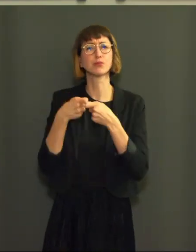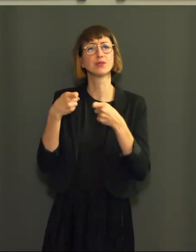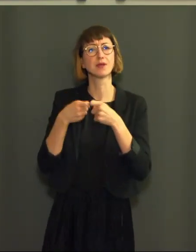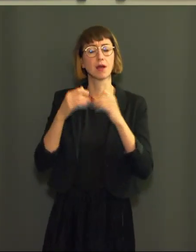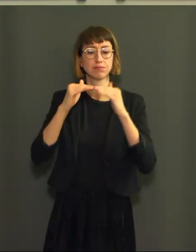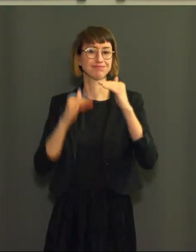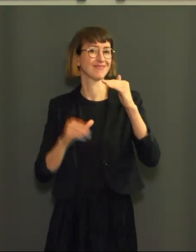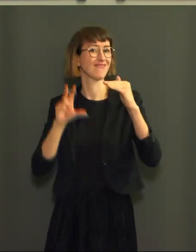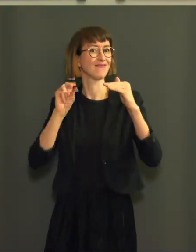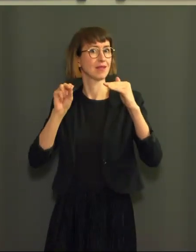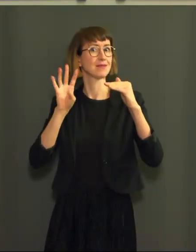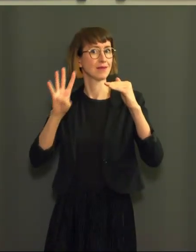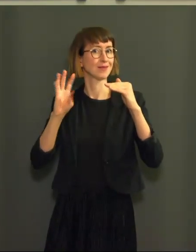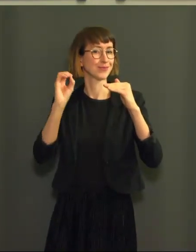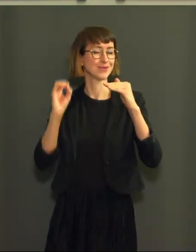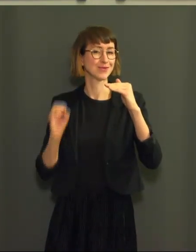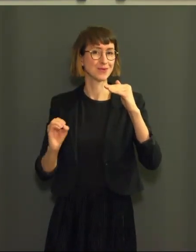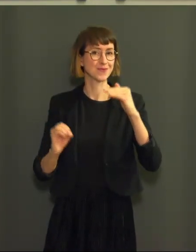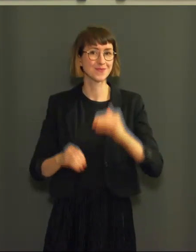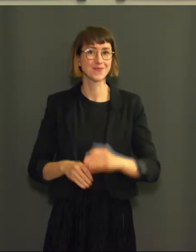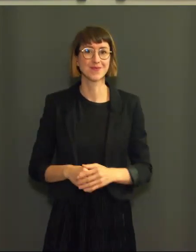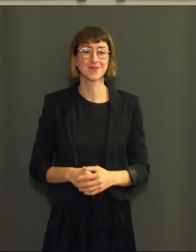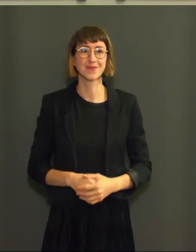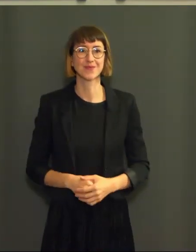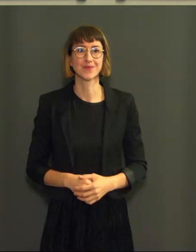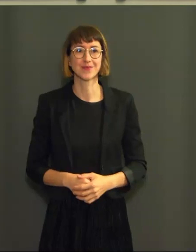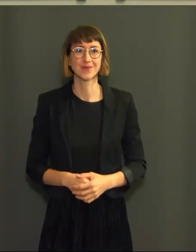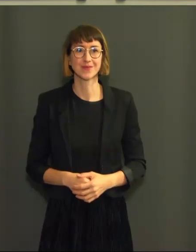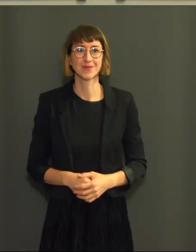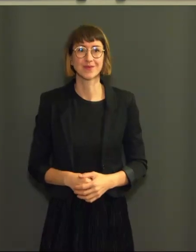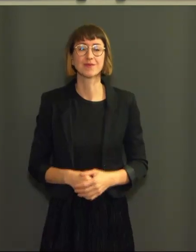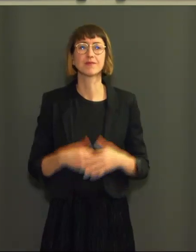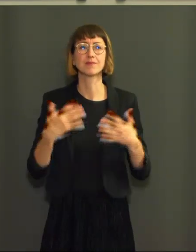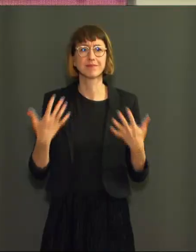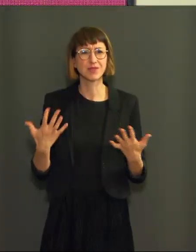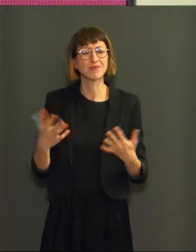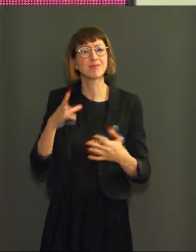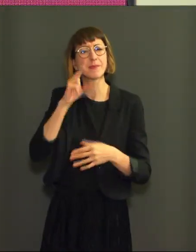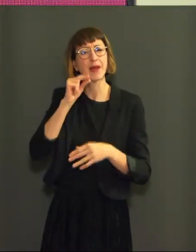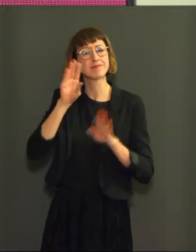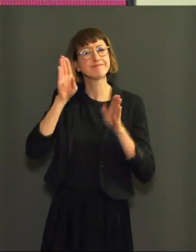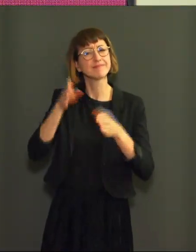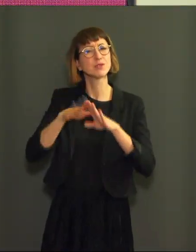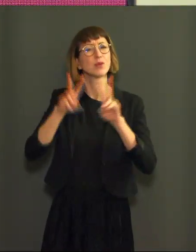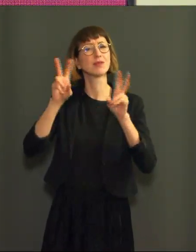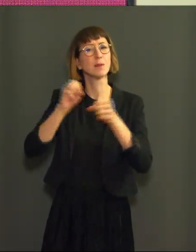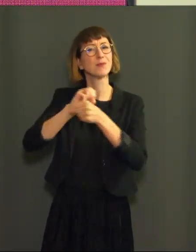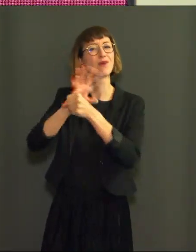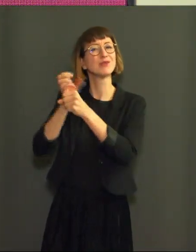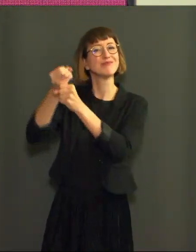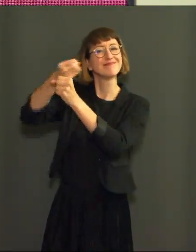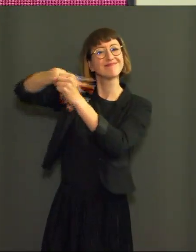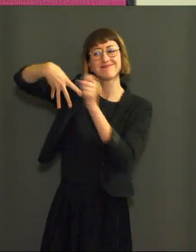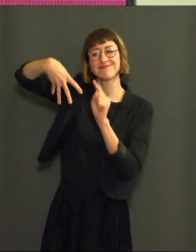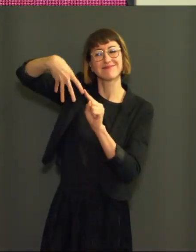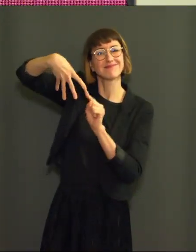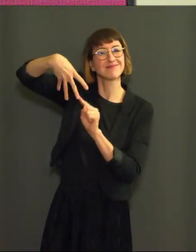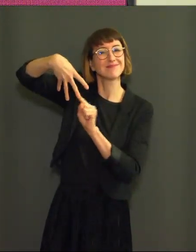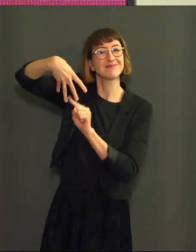Vendredi égale jour de variant. Alors que peut-on dire à ce niveau-là? Eh bien, on l'a déjà un peu avancé là tantôt. Le variant indien ou